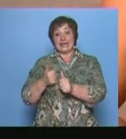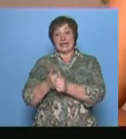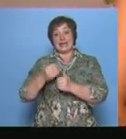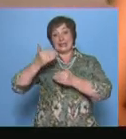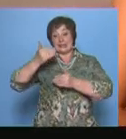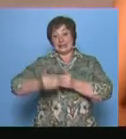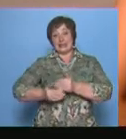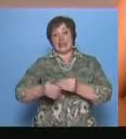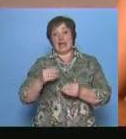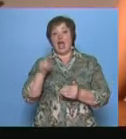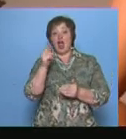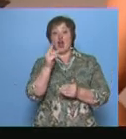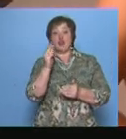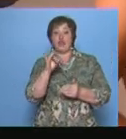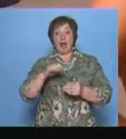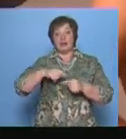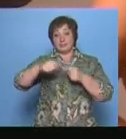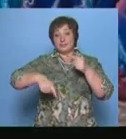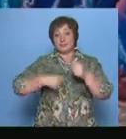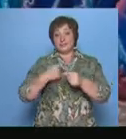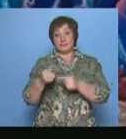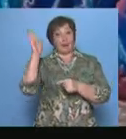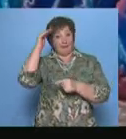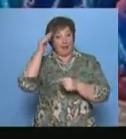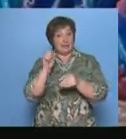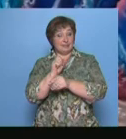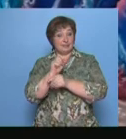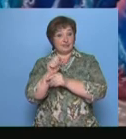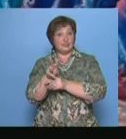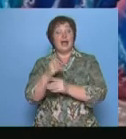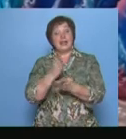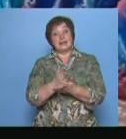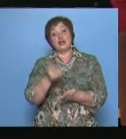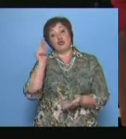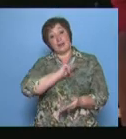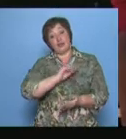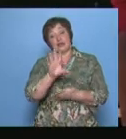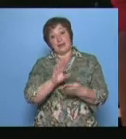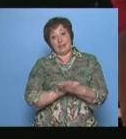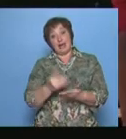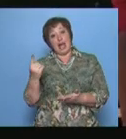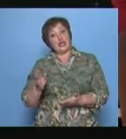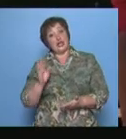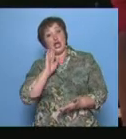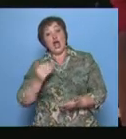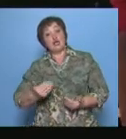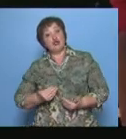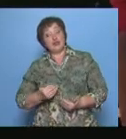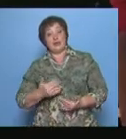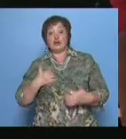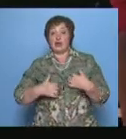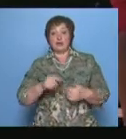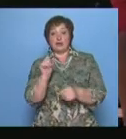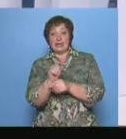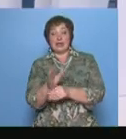вывел шланг через всю скульптуру и разбрызгиватель. Конечно, есть еще над чем работать. Например, одни жильцы дома переживают, что золотая